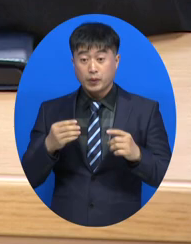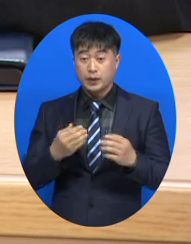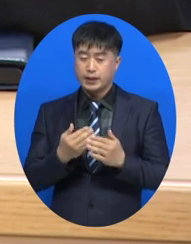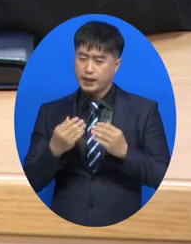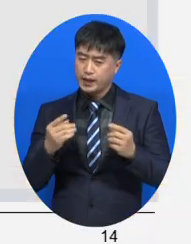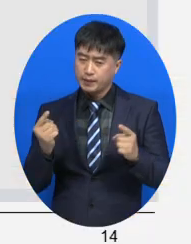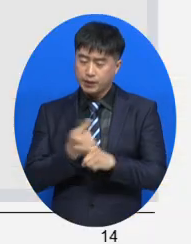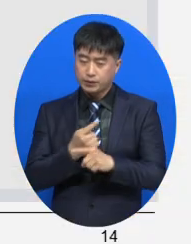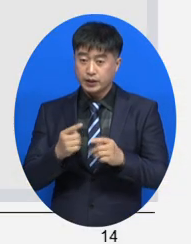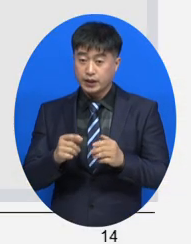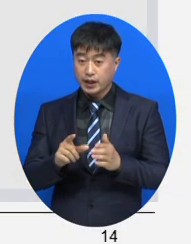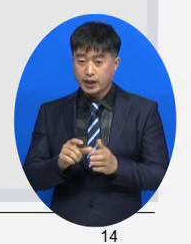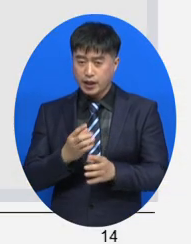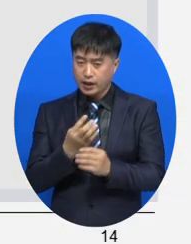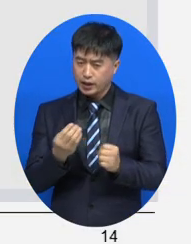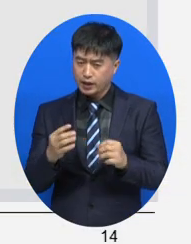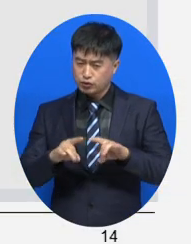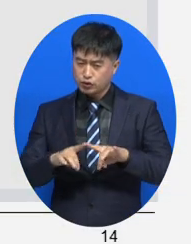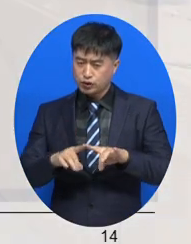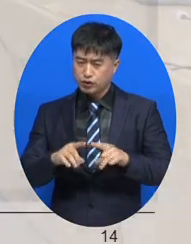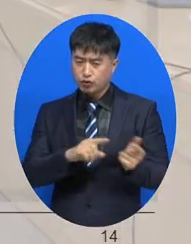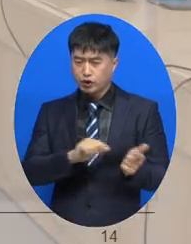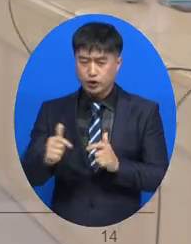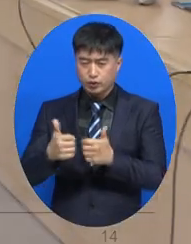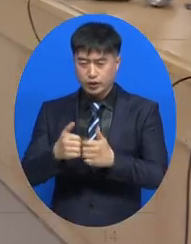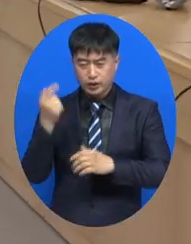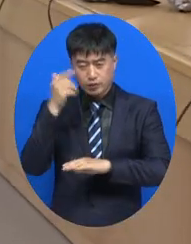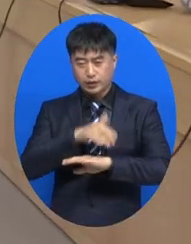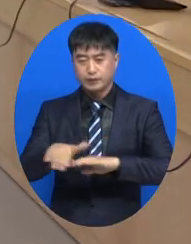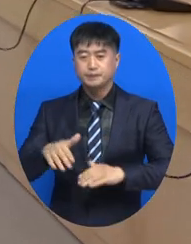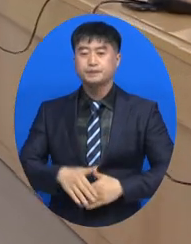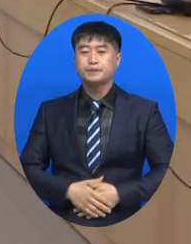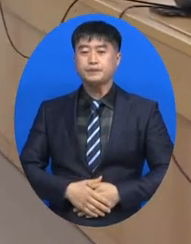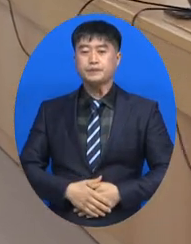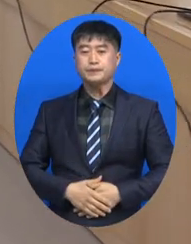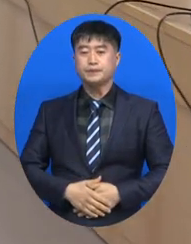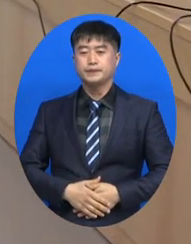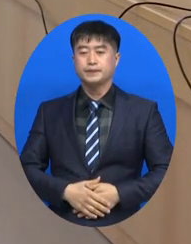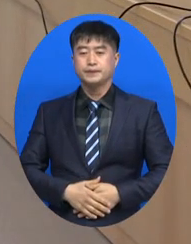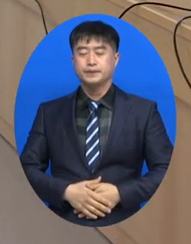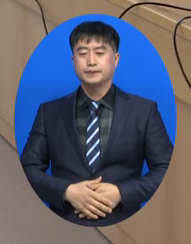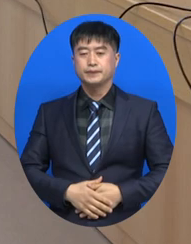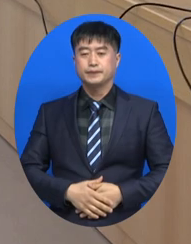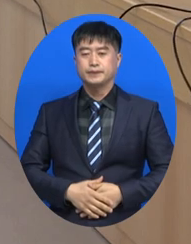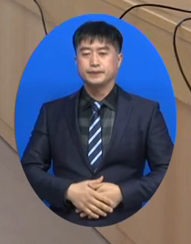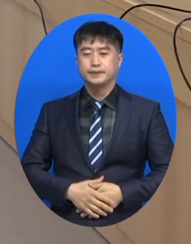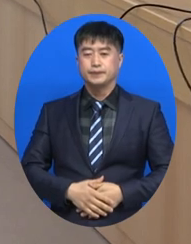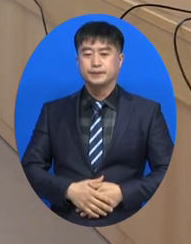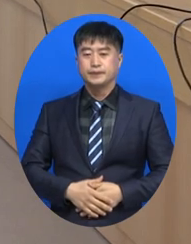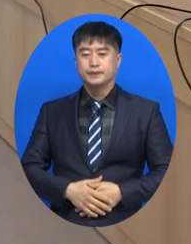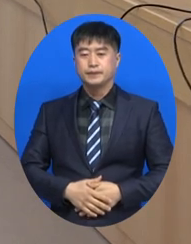전문가 강연과 심도 높은 토론이 이어질 예정입니다 경기지 TV 이슬비입니다